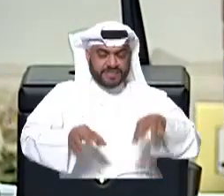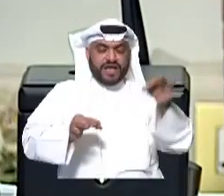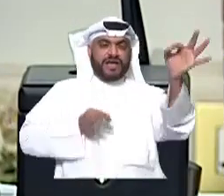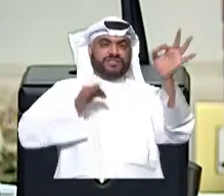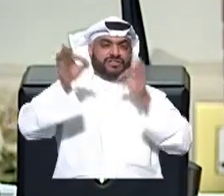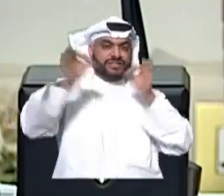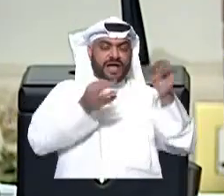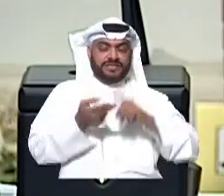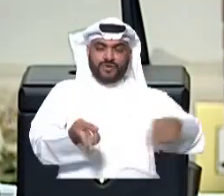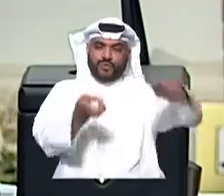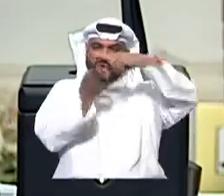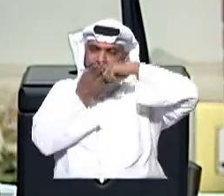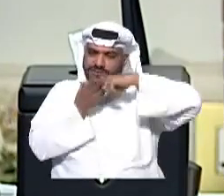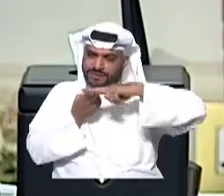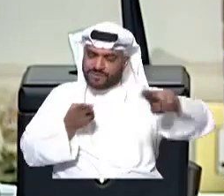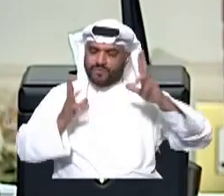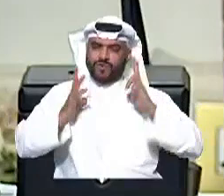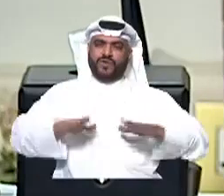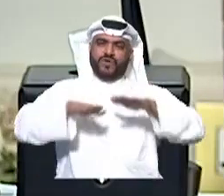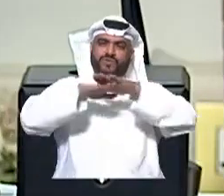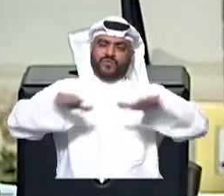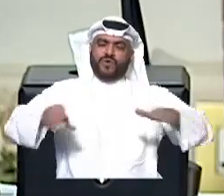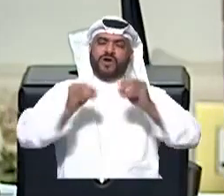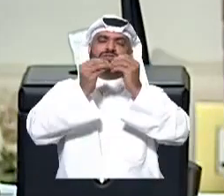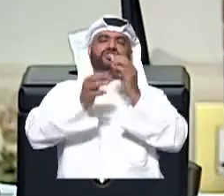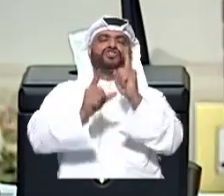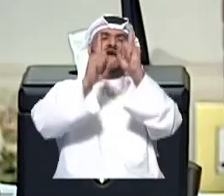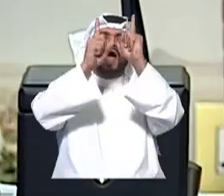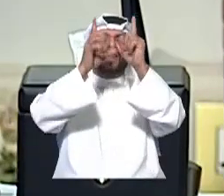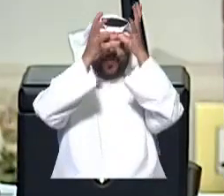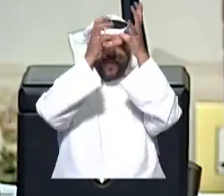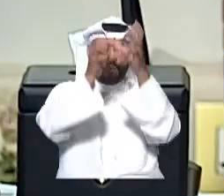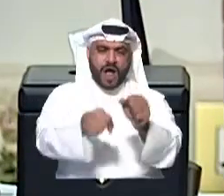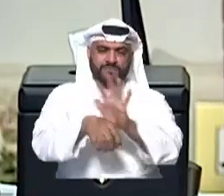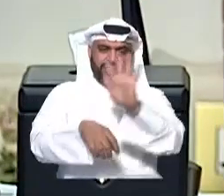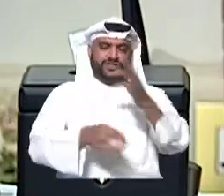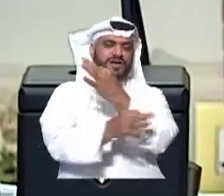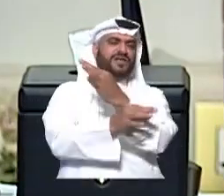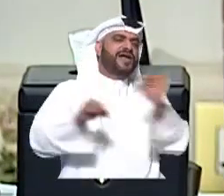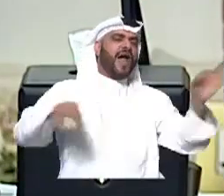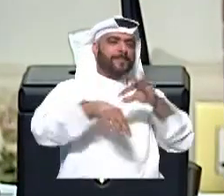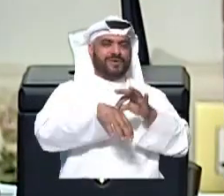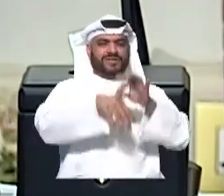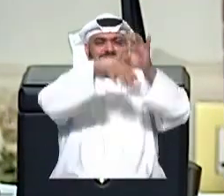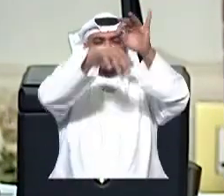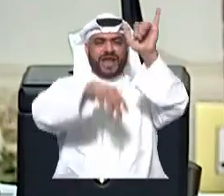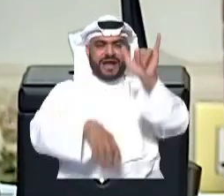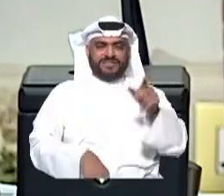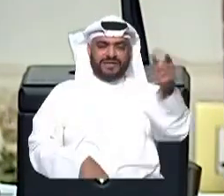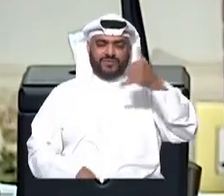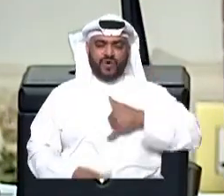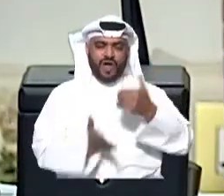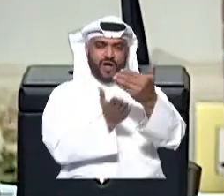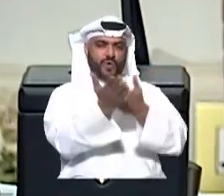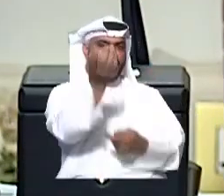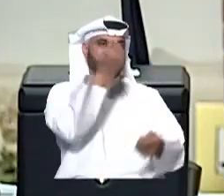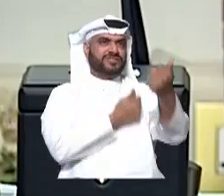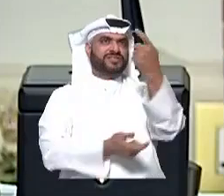وسلميا ولرفع المعاناة على اليمنيين إنسانيا واقتصاديا.